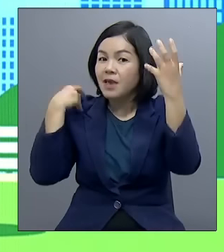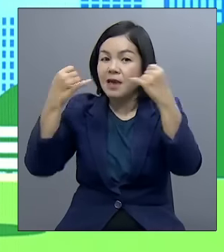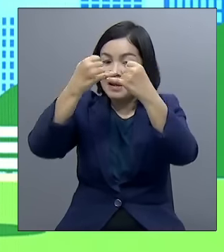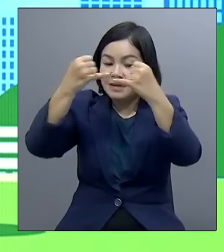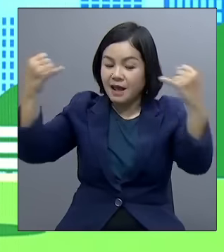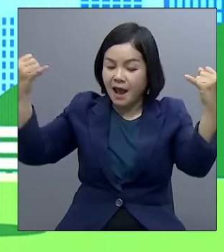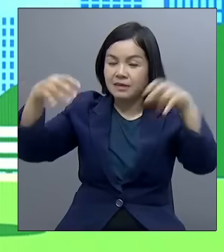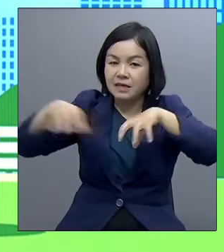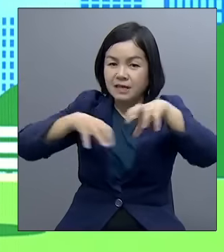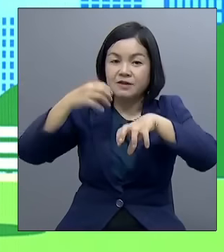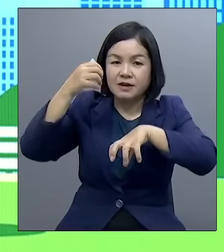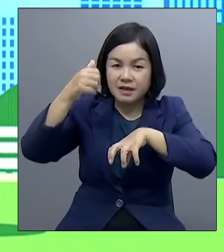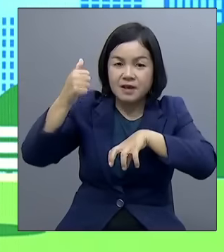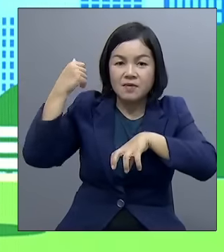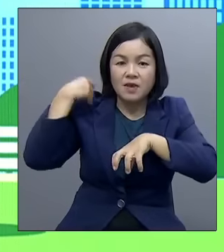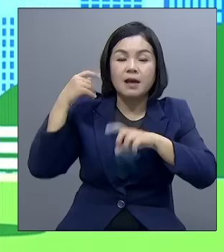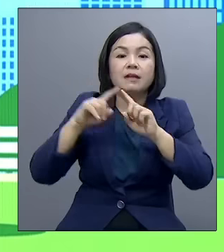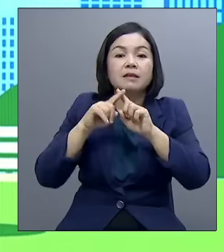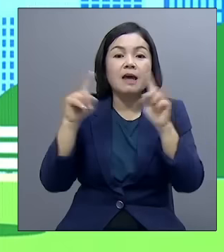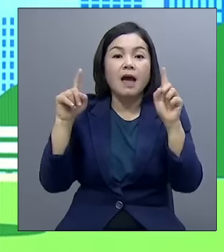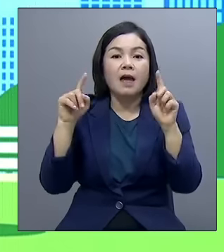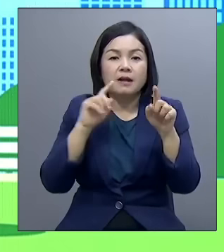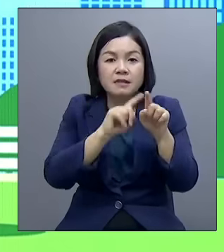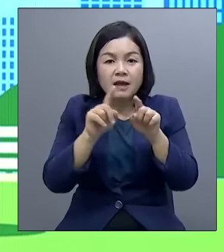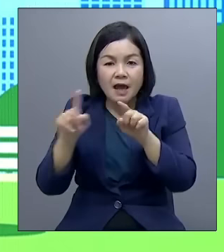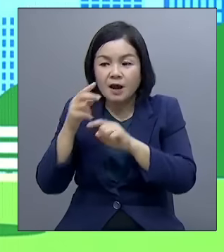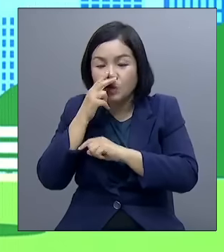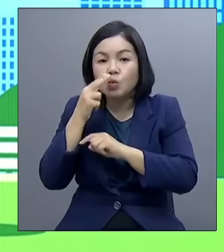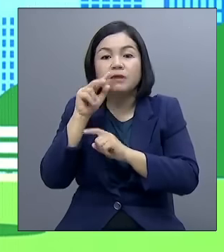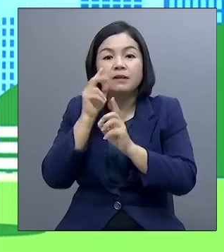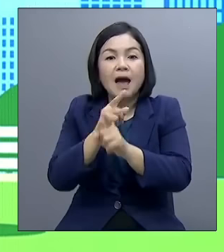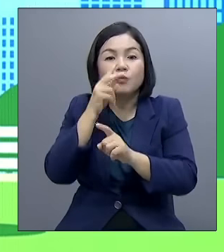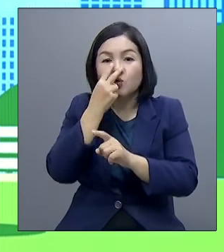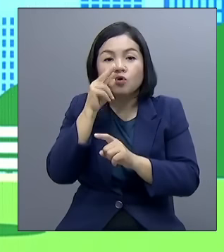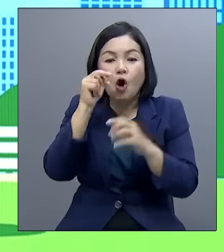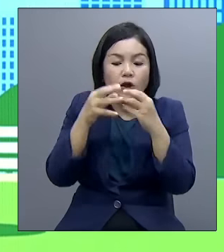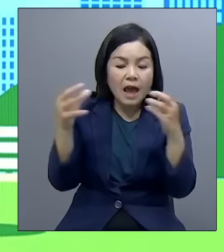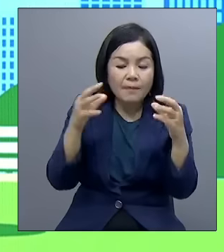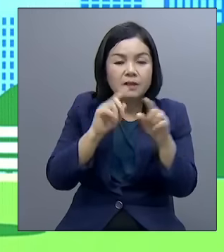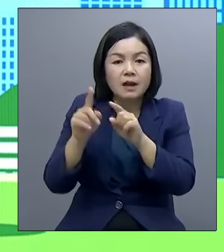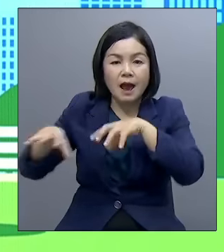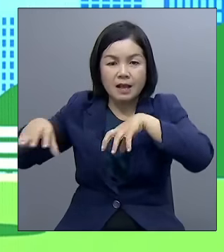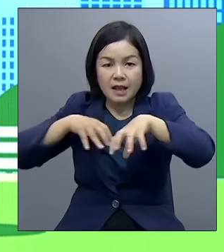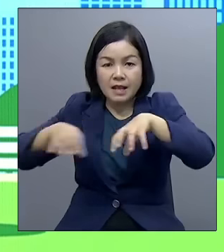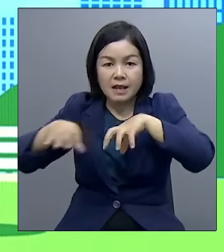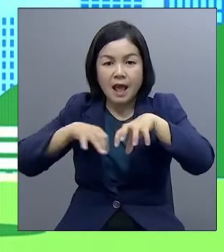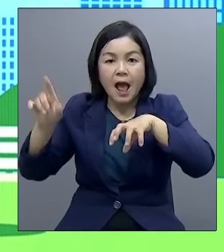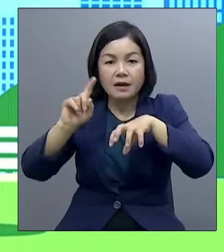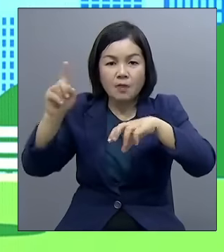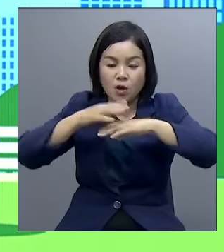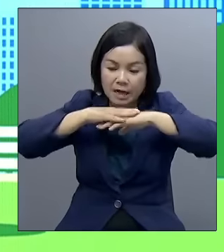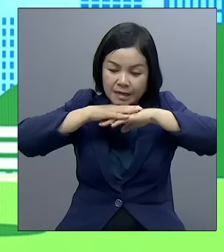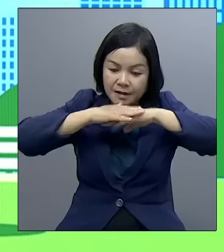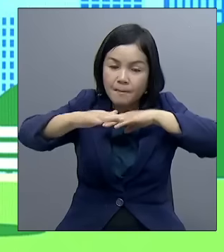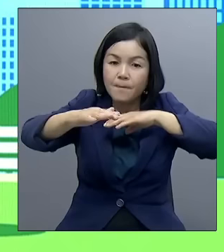ลงดินไปแล้วด้วยค่ะแต่โครงสร้างพื้นฐานก็เป็นเรื่องหนึ่งที่ต้องติดตามอีกเรื่องก็คือการจัดการพื้นที่บริเวณพื้นผิวเนี่ยแหละค่ะ